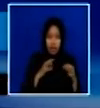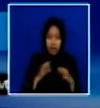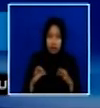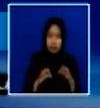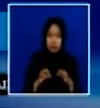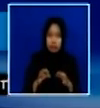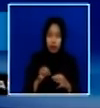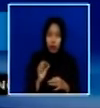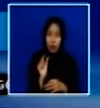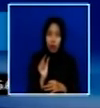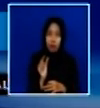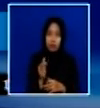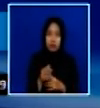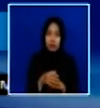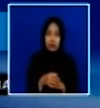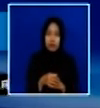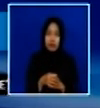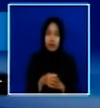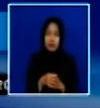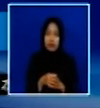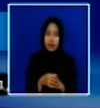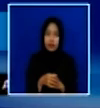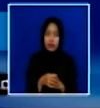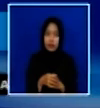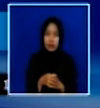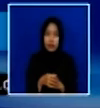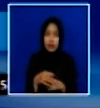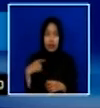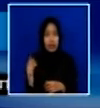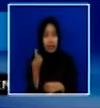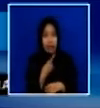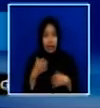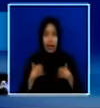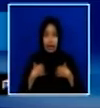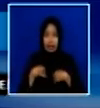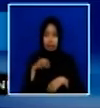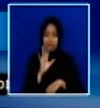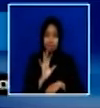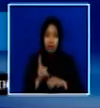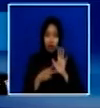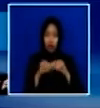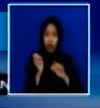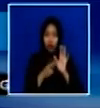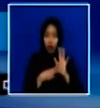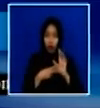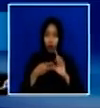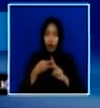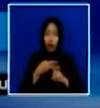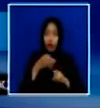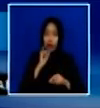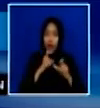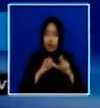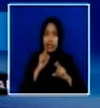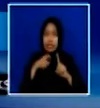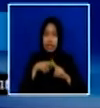kita juga ada yang non fisik non fisik itu antara lain